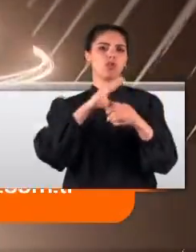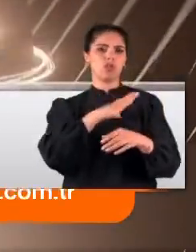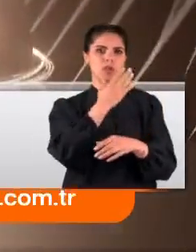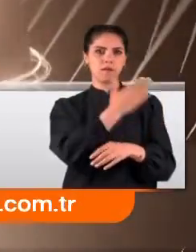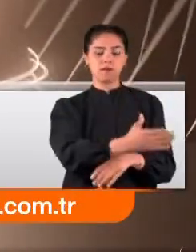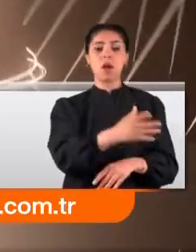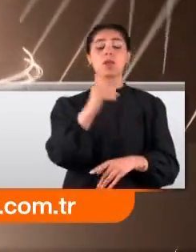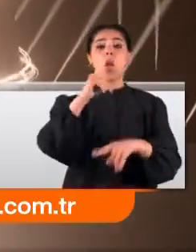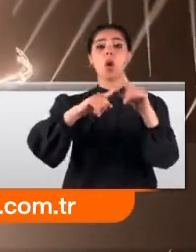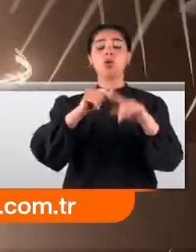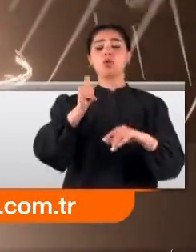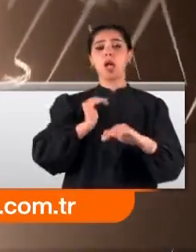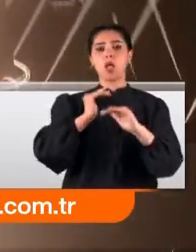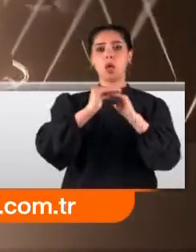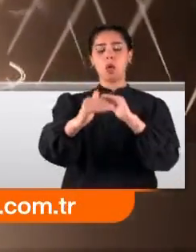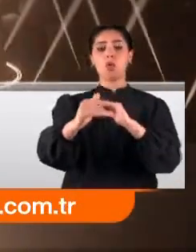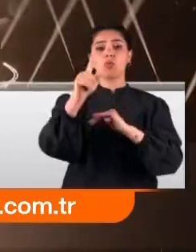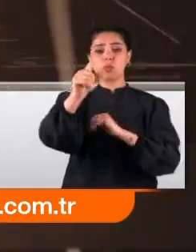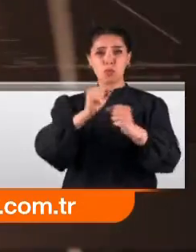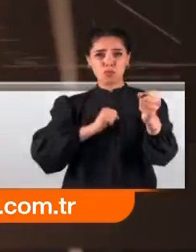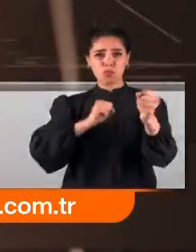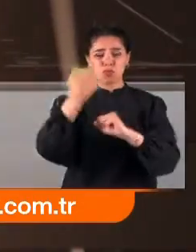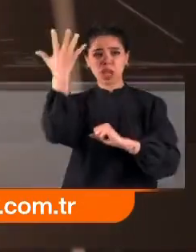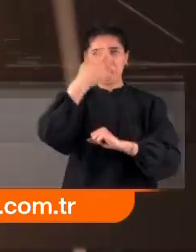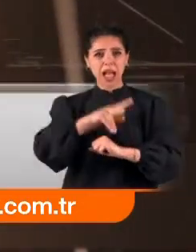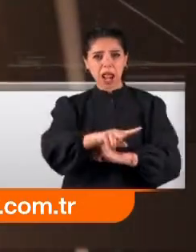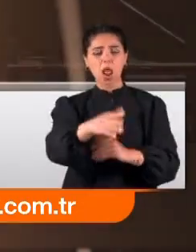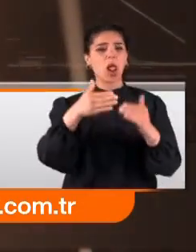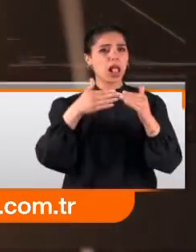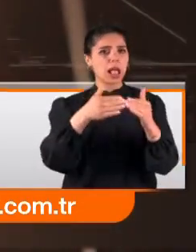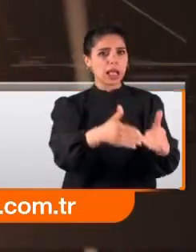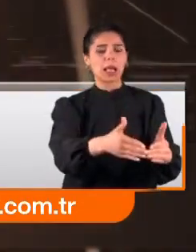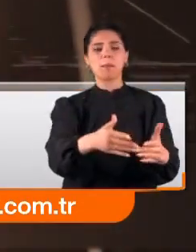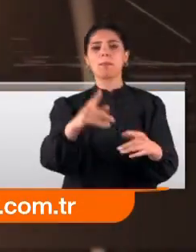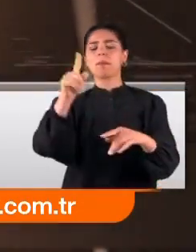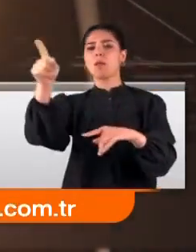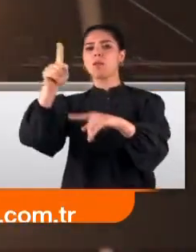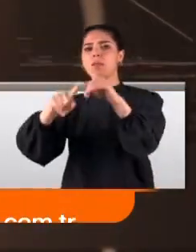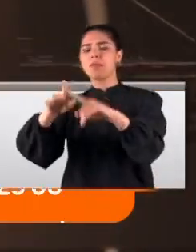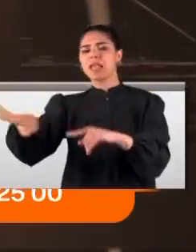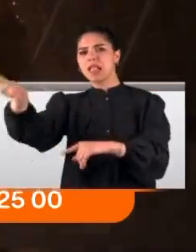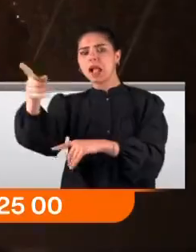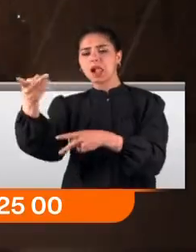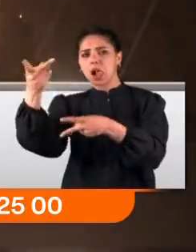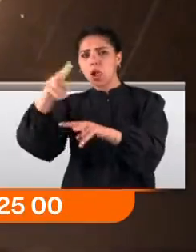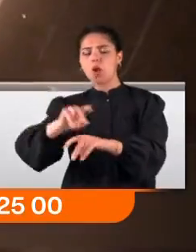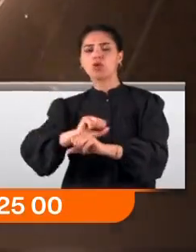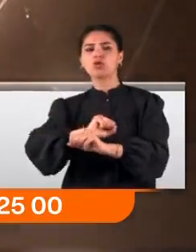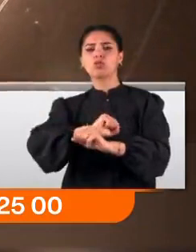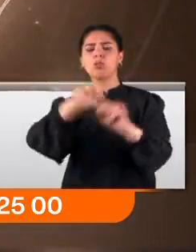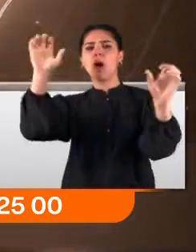Osmanlı ordusunun nefes kesen mücadelesi, karadan yürütülen gemiler, Bizans'ı yerle bir eden toplar da gökyüzünde